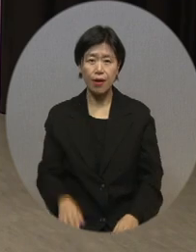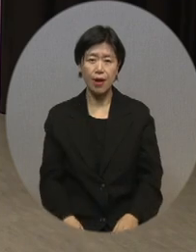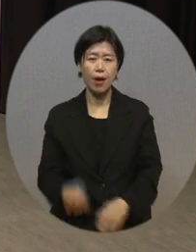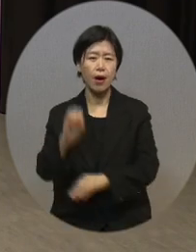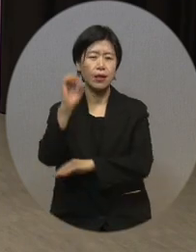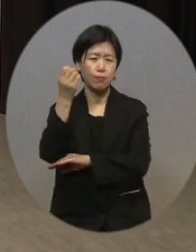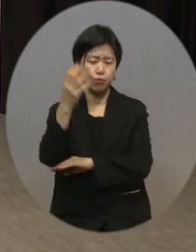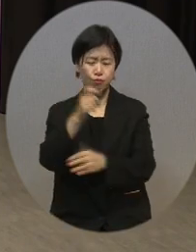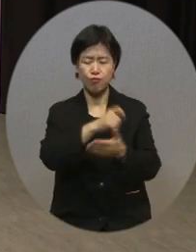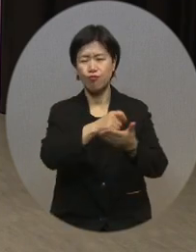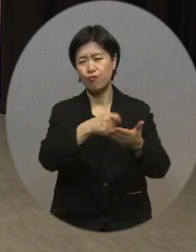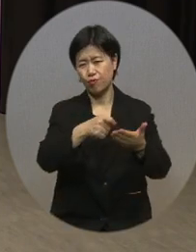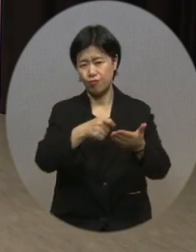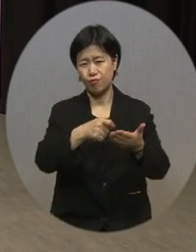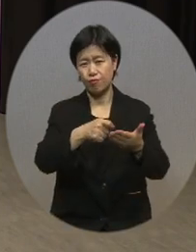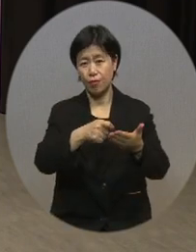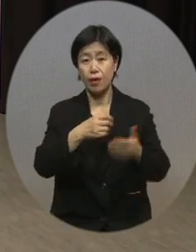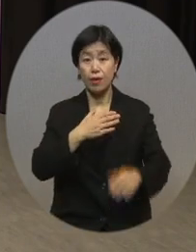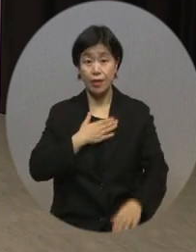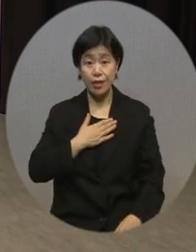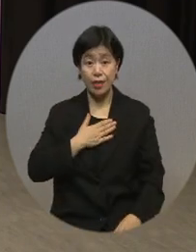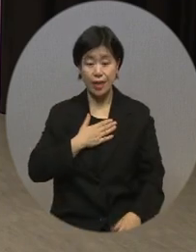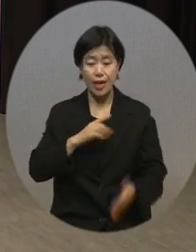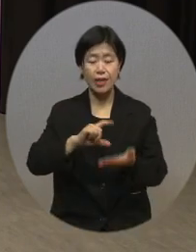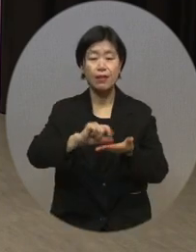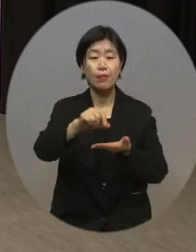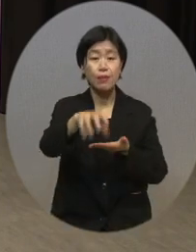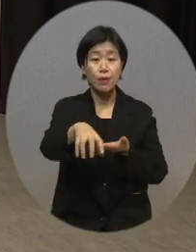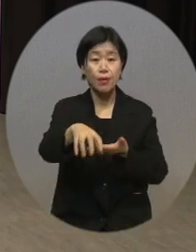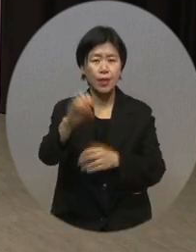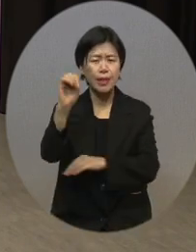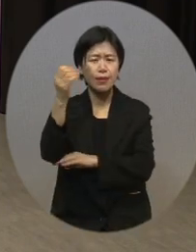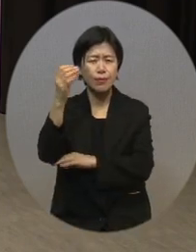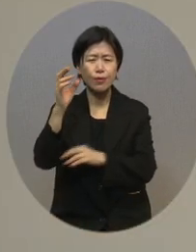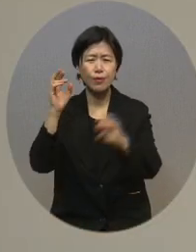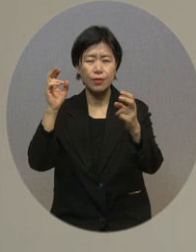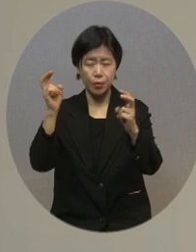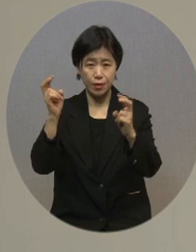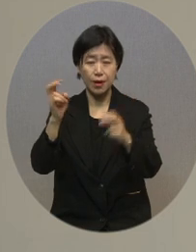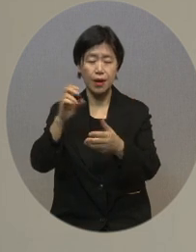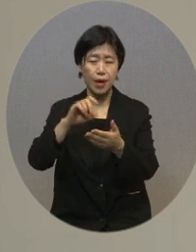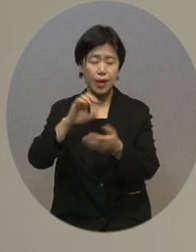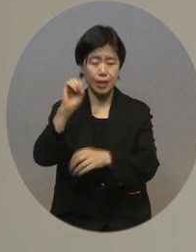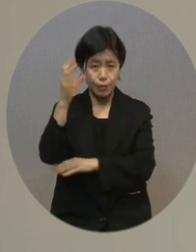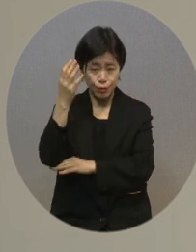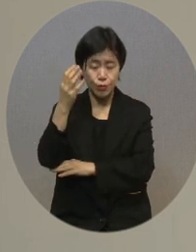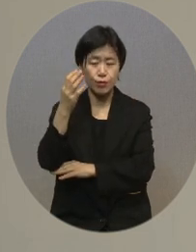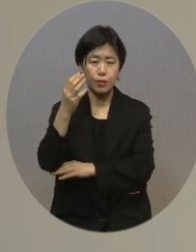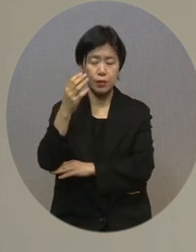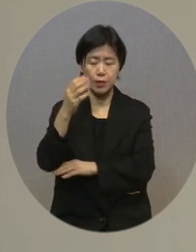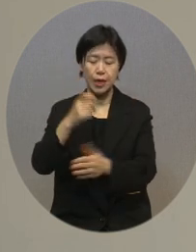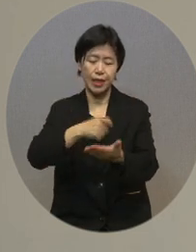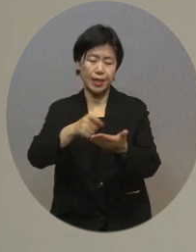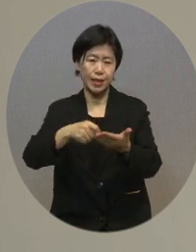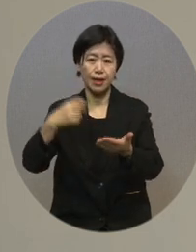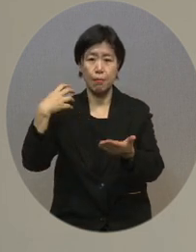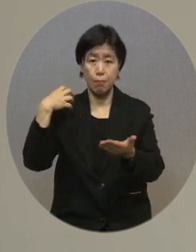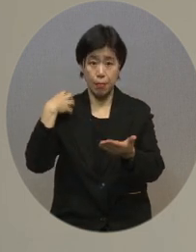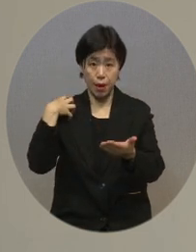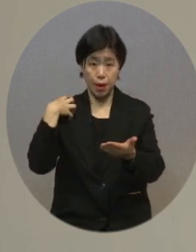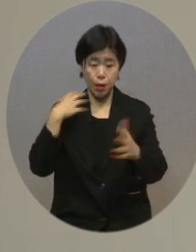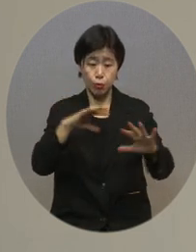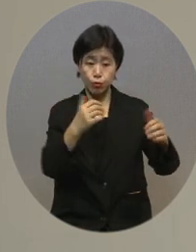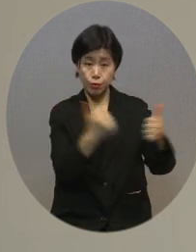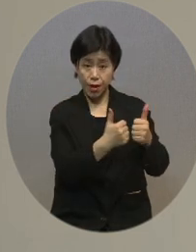어디? 지방신문의 국회 출입기자였습니다. 아, 그래요? 예, 그래서 국회 출입기자 생활을 하다가, 그